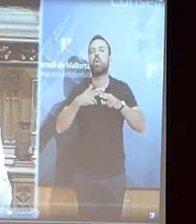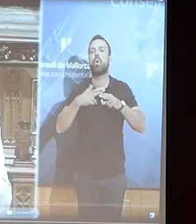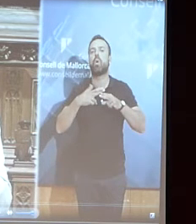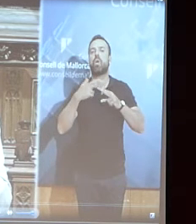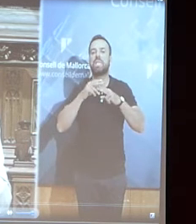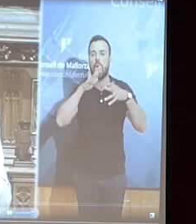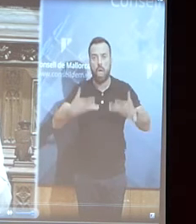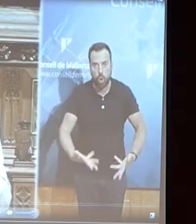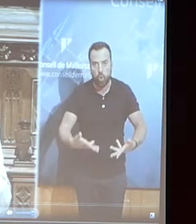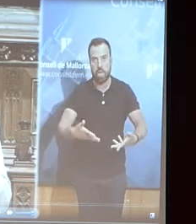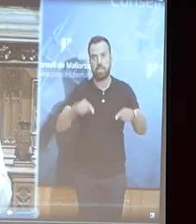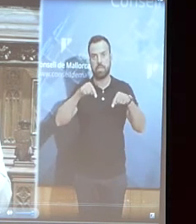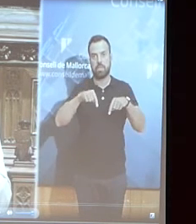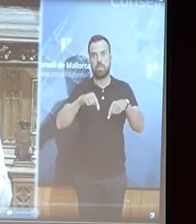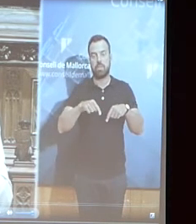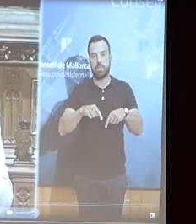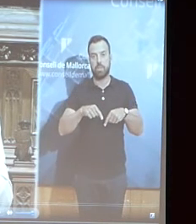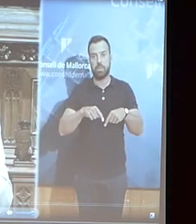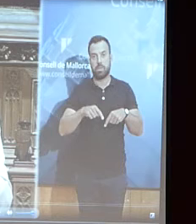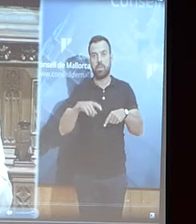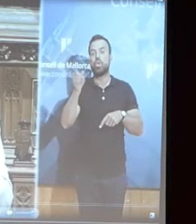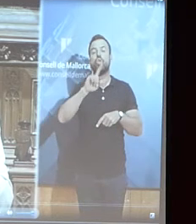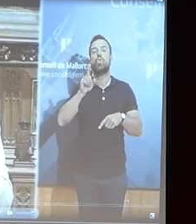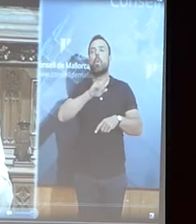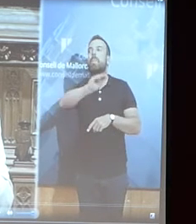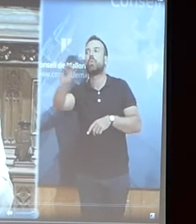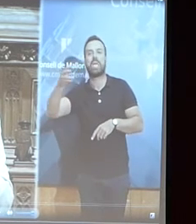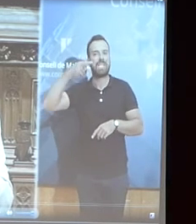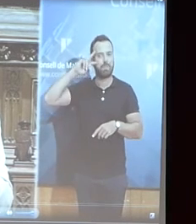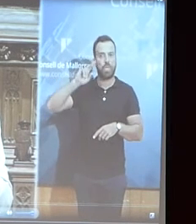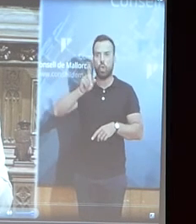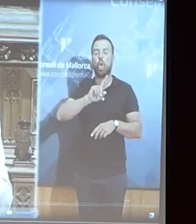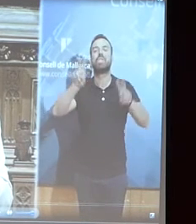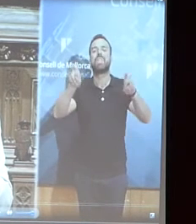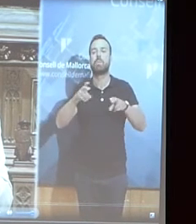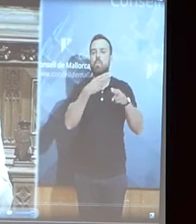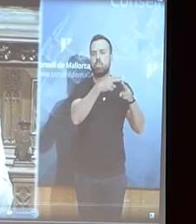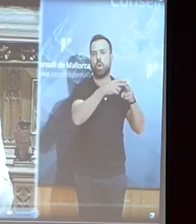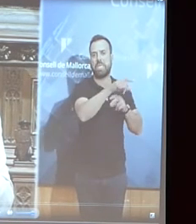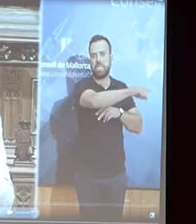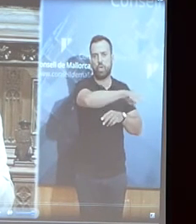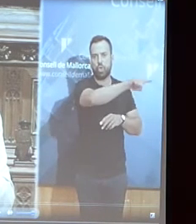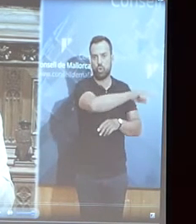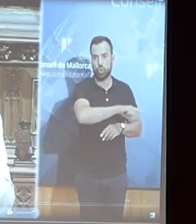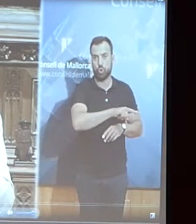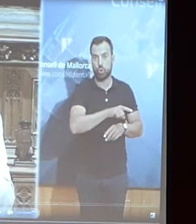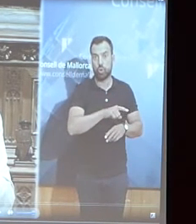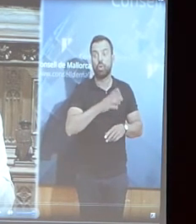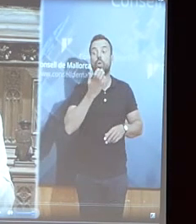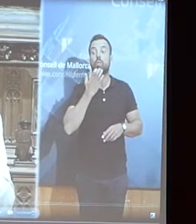tant els experts. És una cosa política. Que qui té